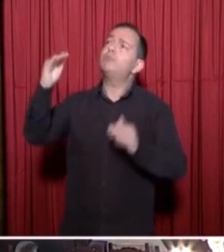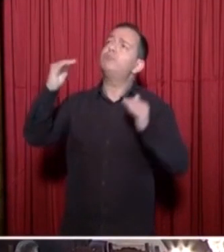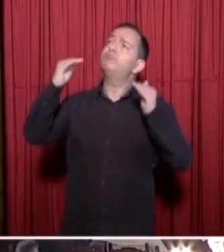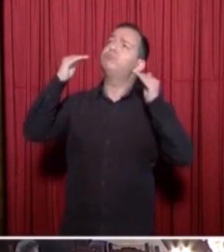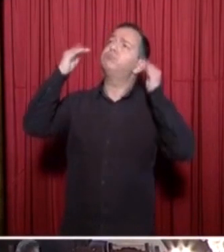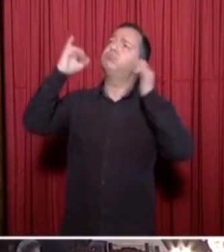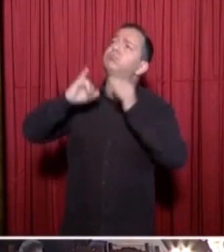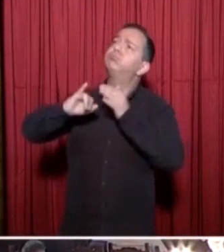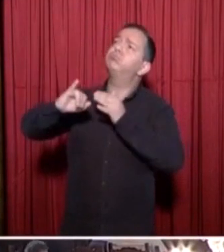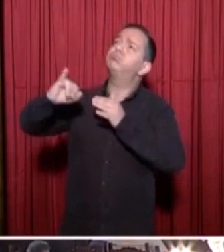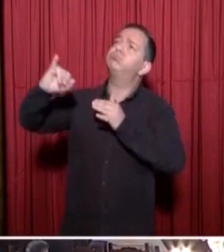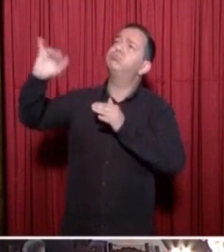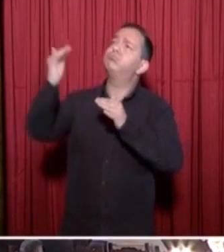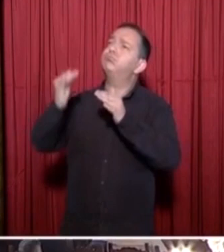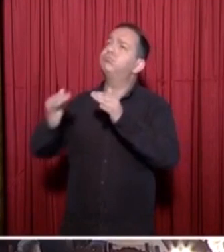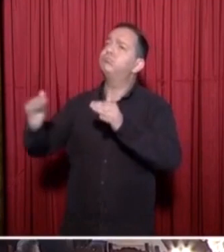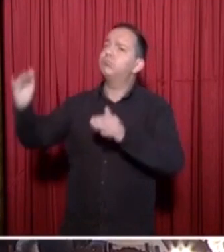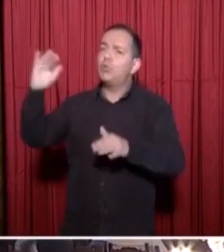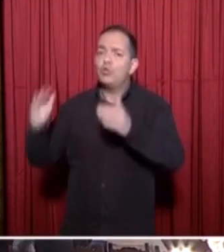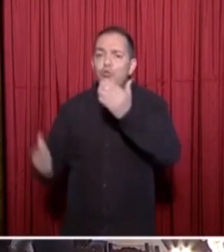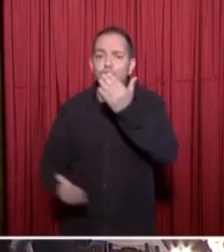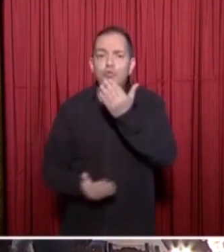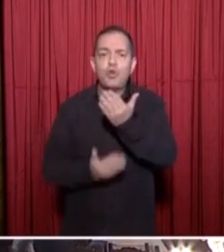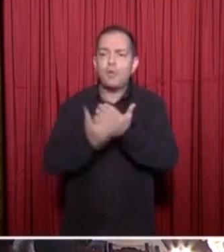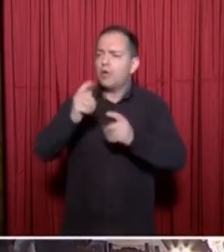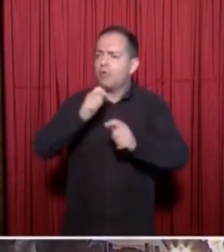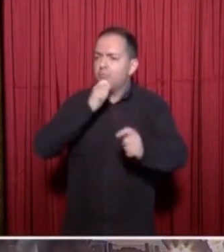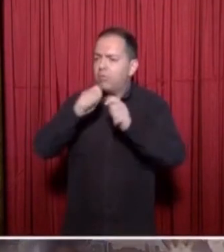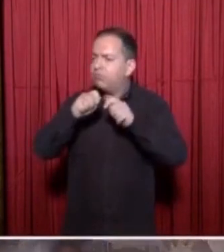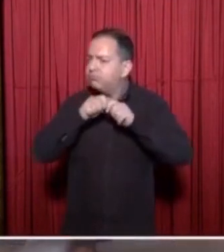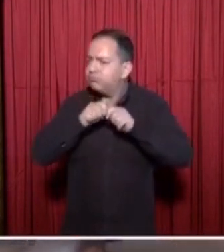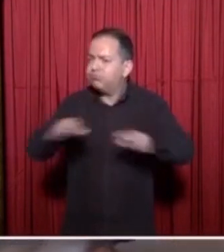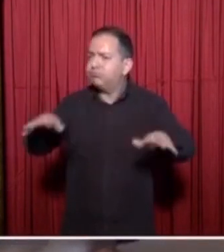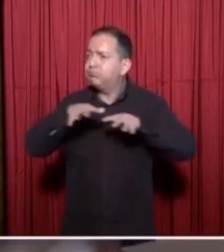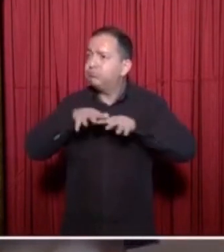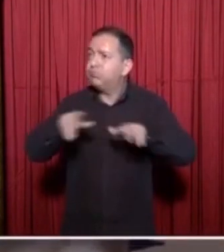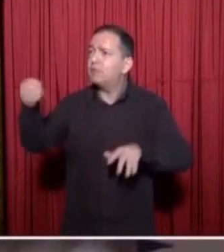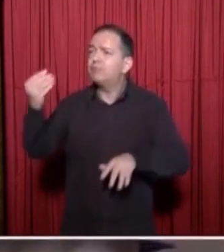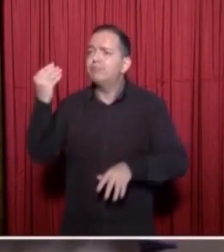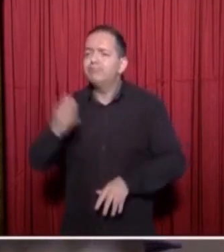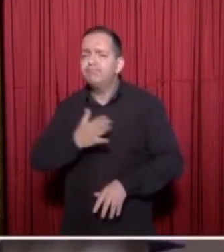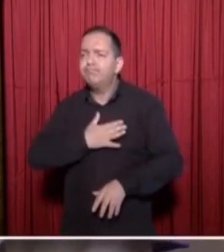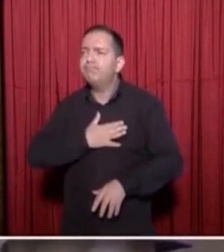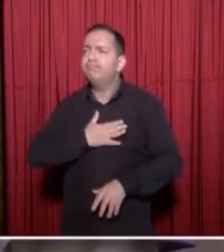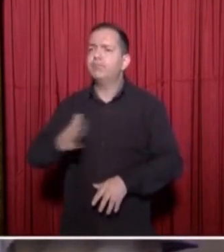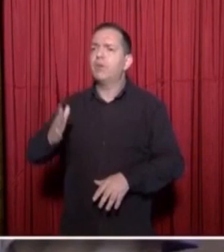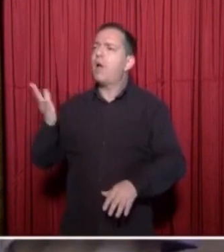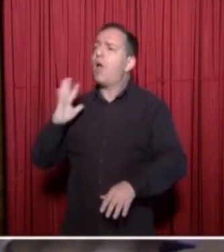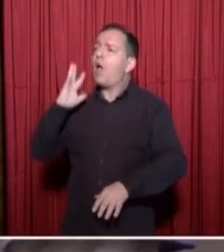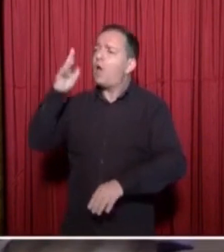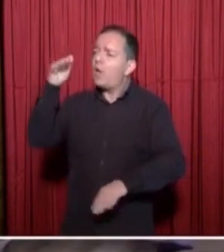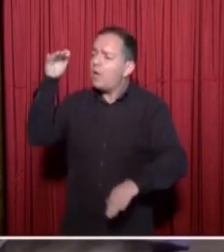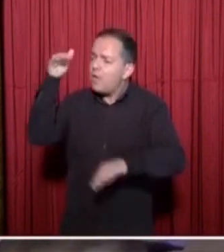ύψιστε, του αναγγέλει το πρωί το έλεο σου και την